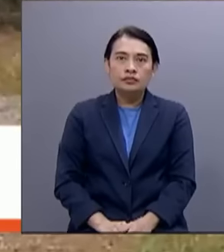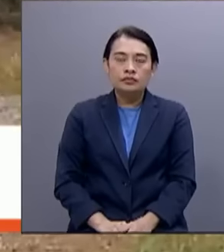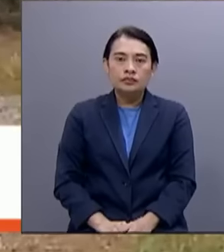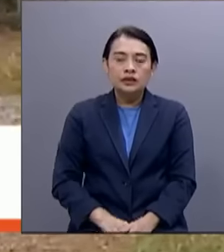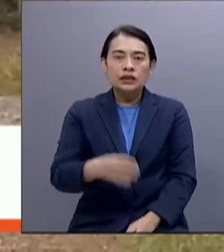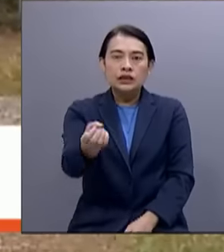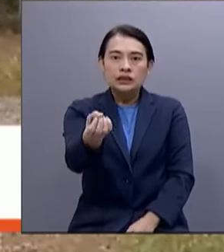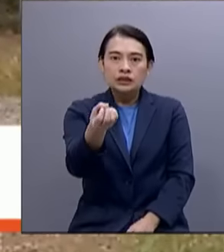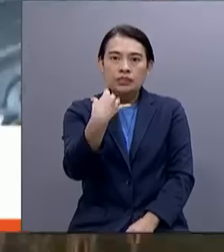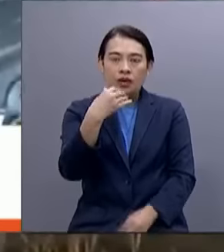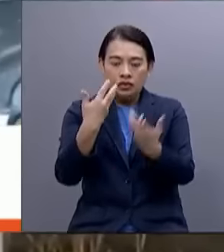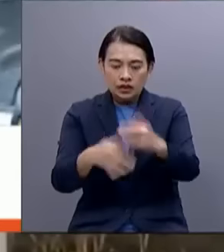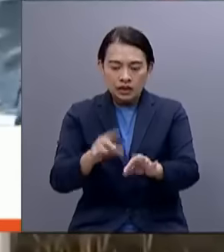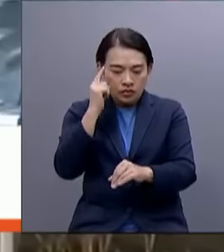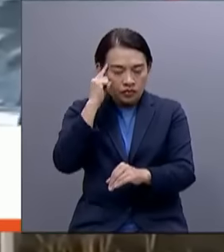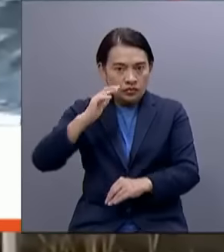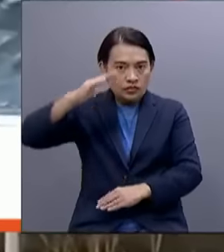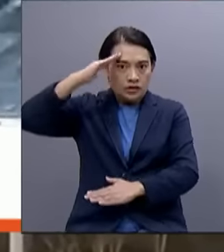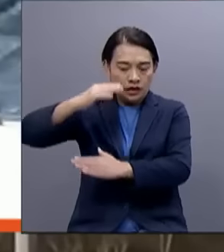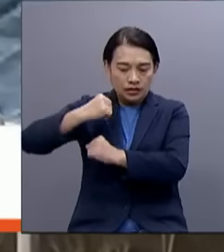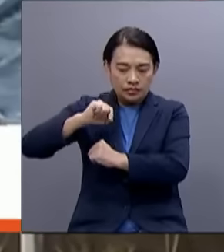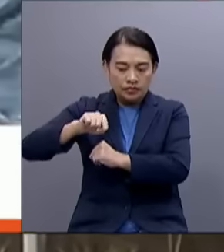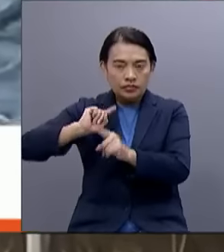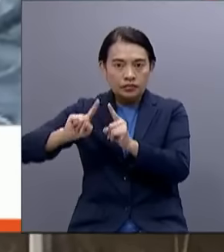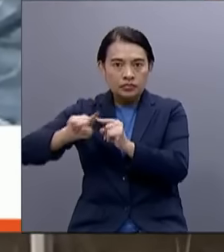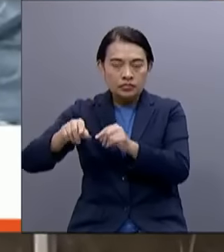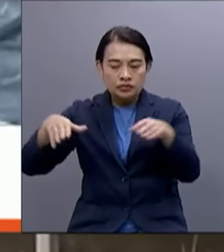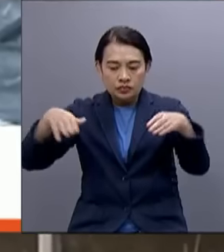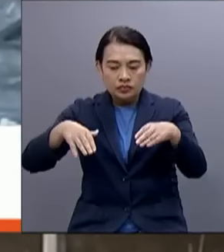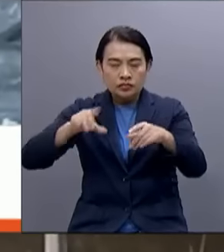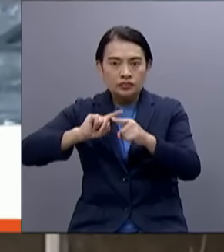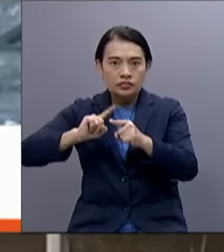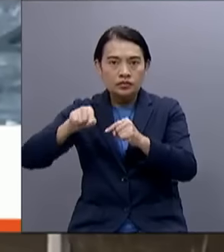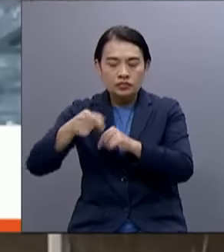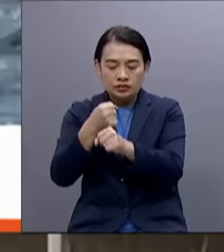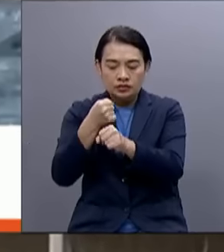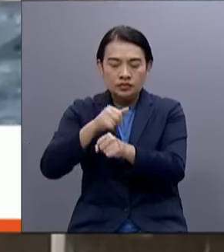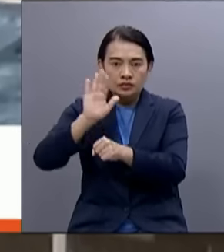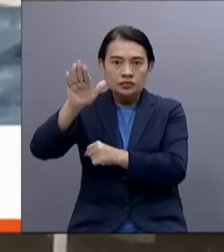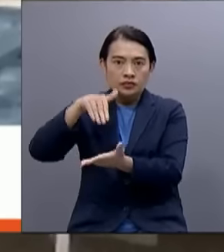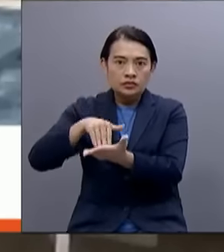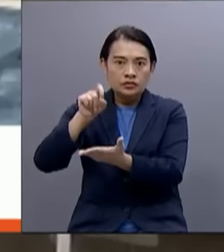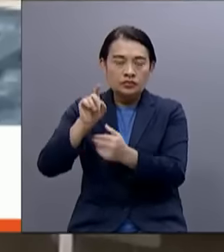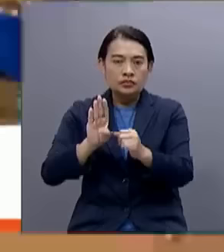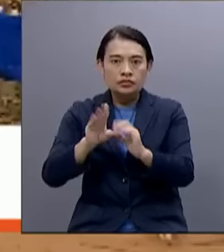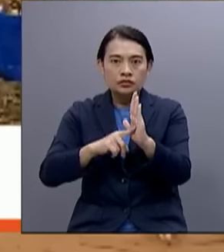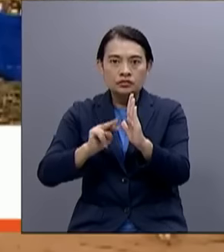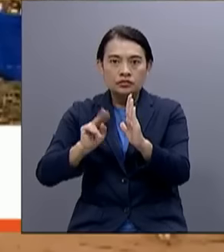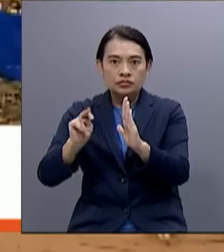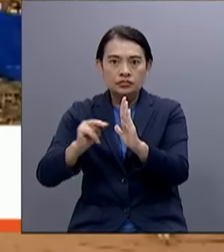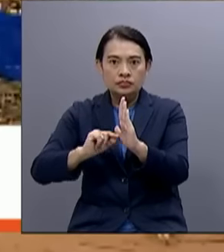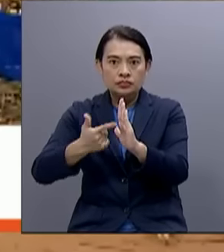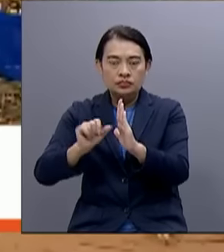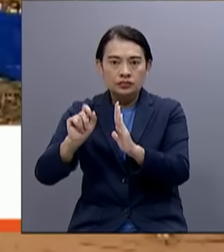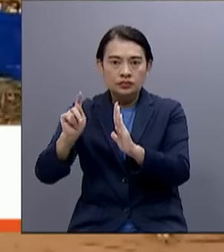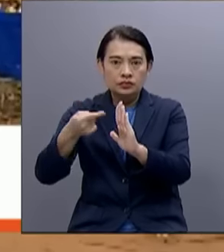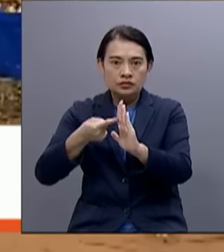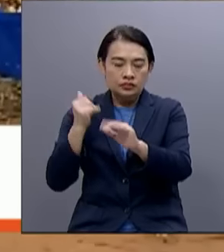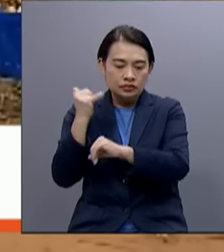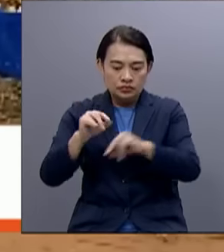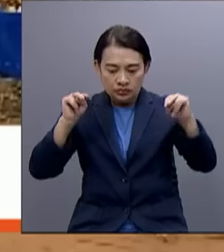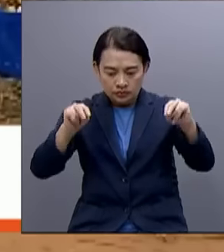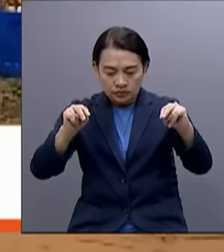ยเวรพร้อมกับทหารพรานฝ่ายปกครองและชุดกู้ชีพศูนย์ปฏิบัติการบันนังสตาก็ได้เข้าพื้นที่ตรวจสอบที่เกิดเหตุก็พ